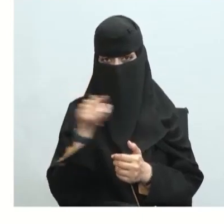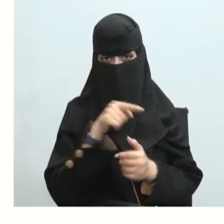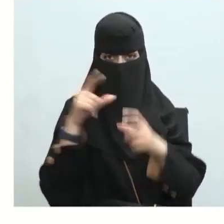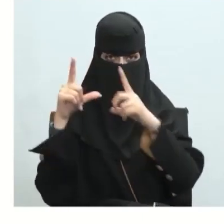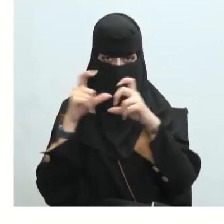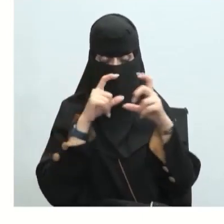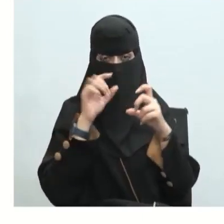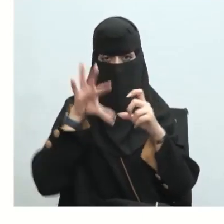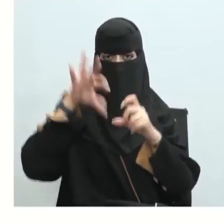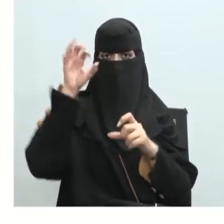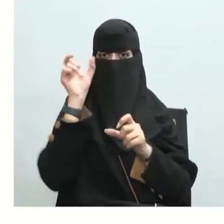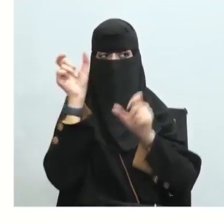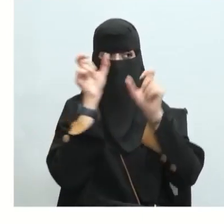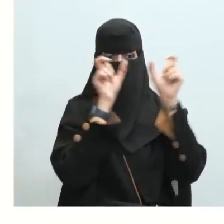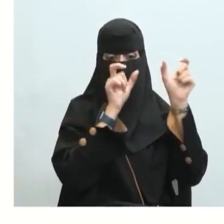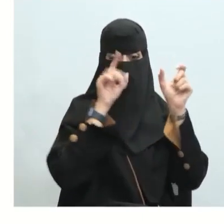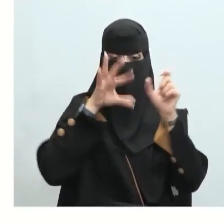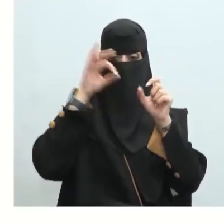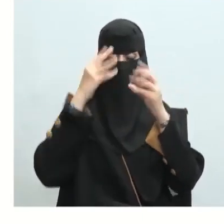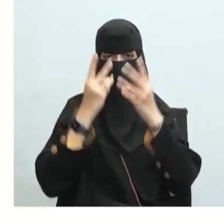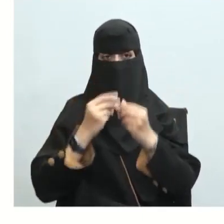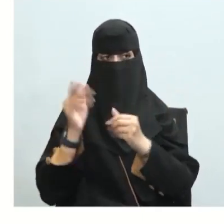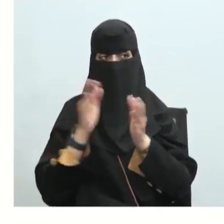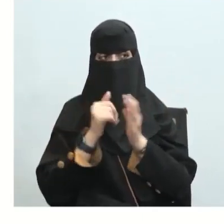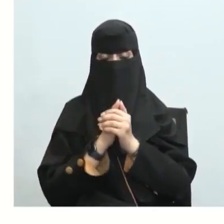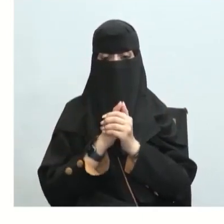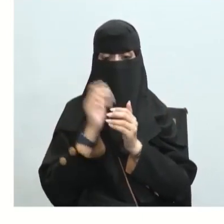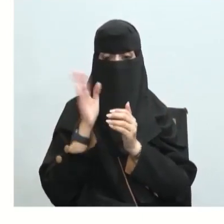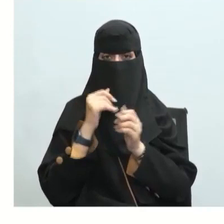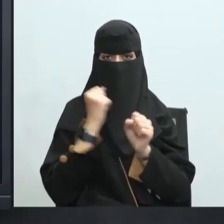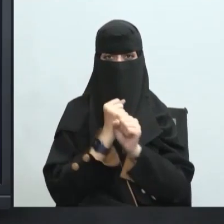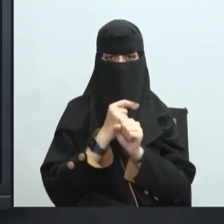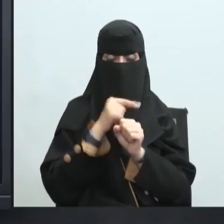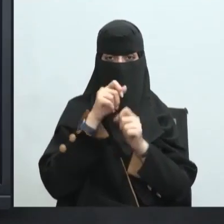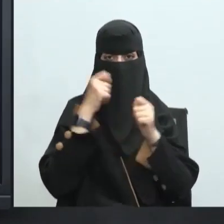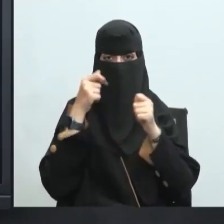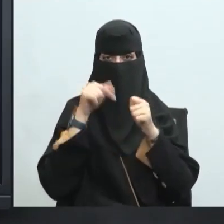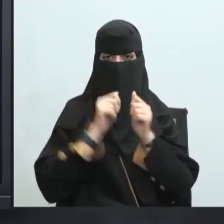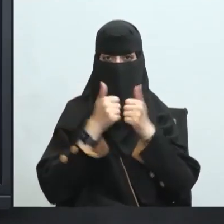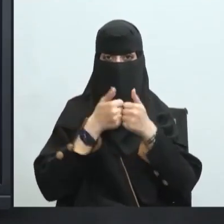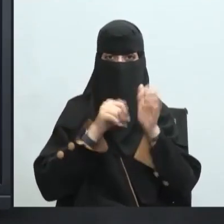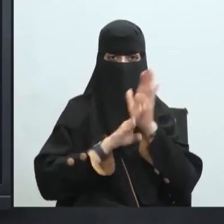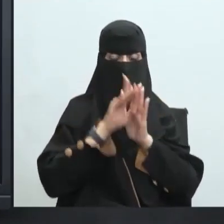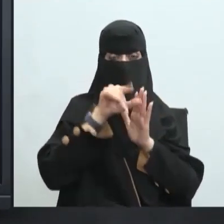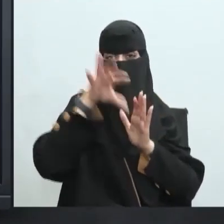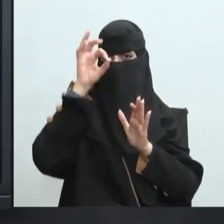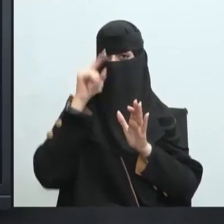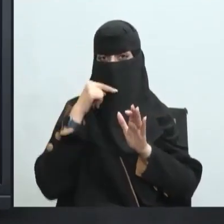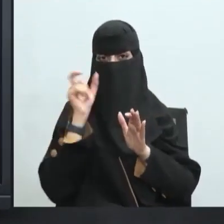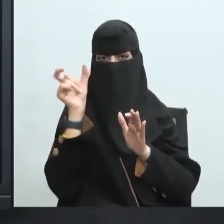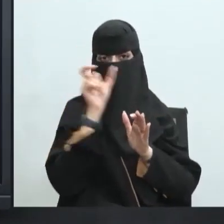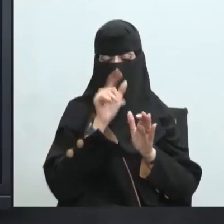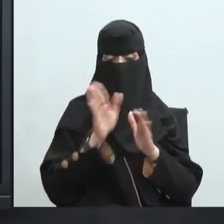صغير ومريح وهذا مكتوب ايضا 70 وهنا ثلاجه عمليه الاسر عصريه بامكانك ان تكتب انت ما تريد من تلك